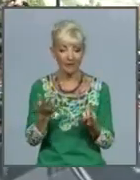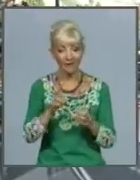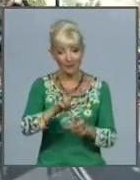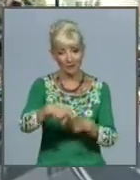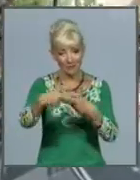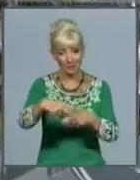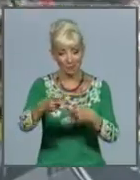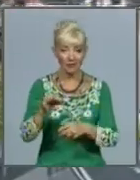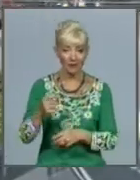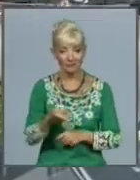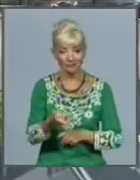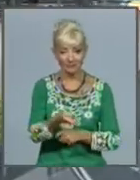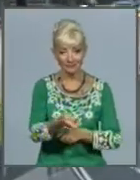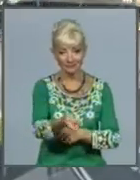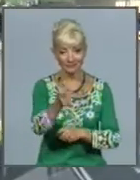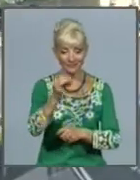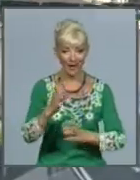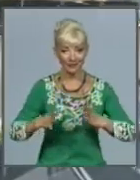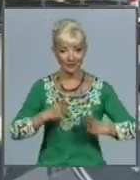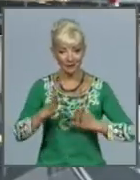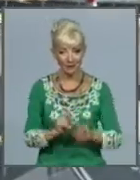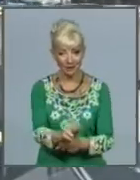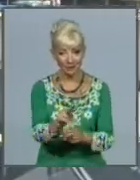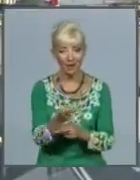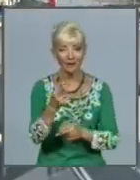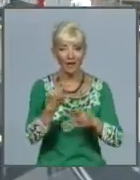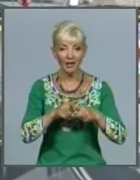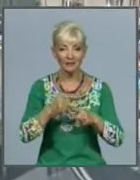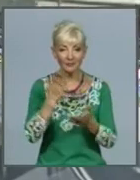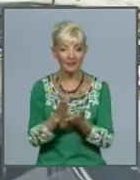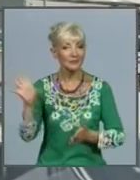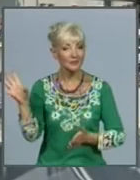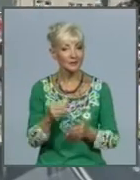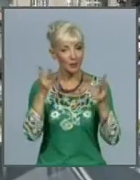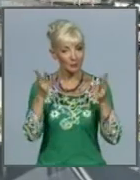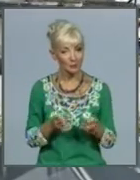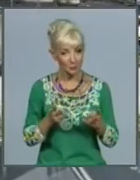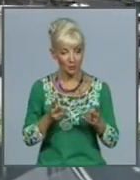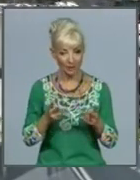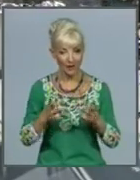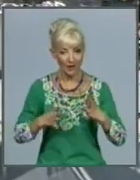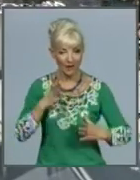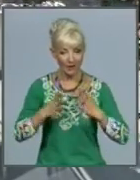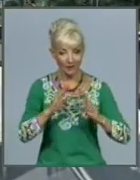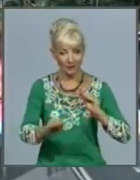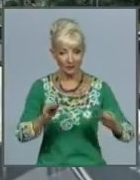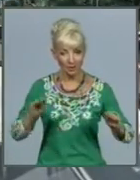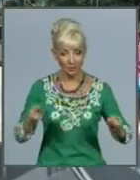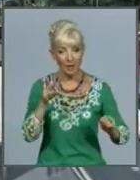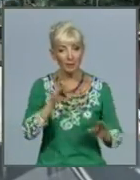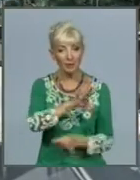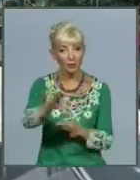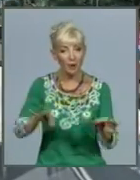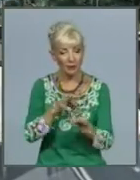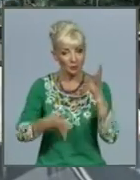його на тренування. Для цього тут є всі необхідні тренажери. При розробці проєкту парку врахували стежки, по яких